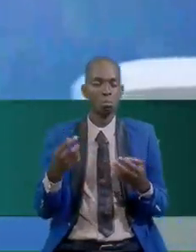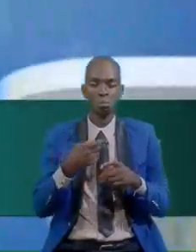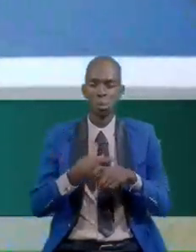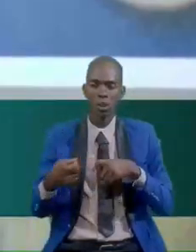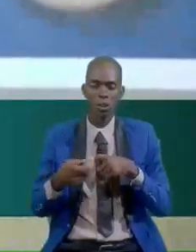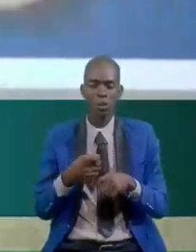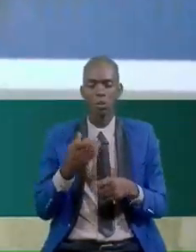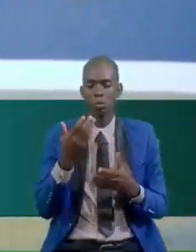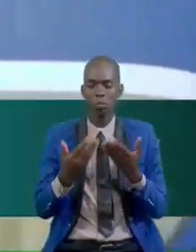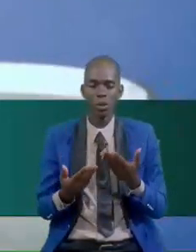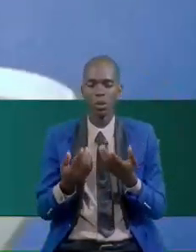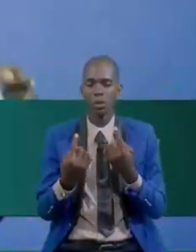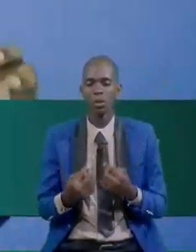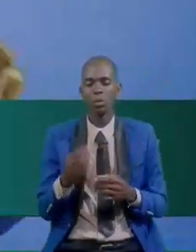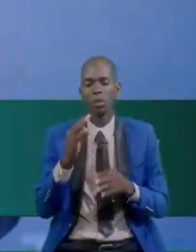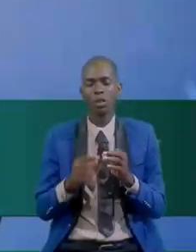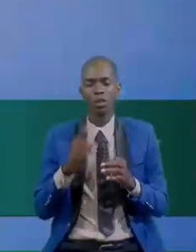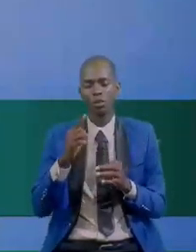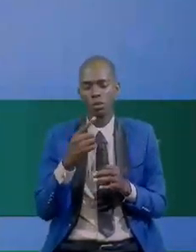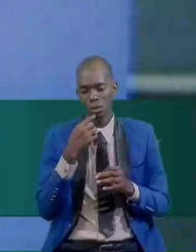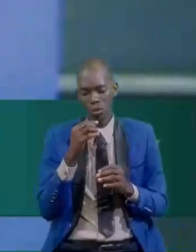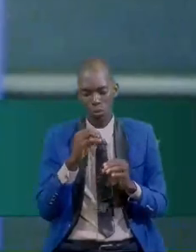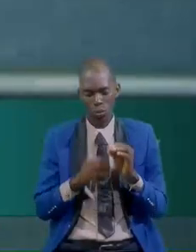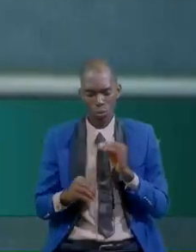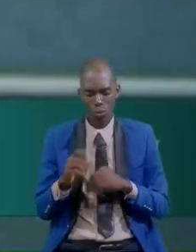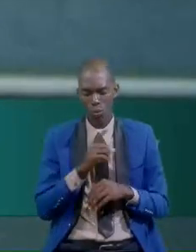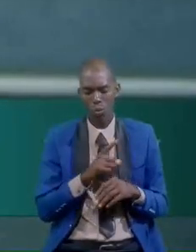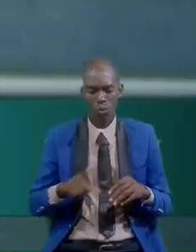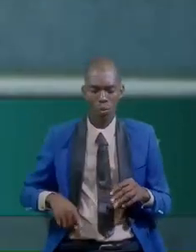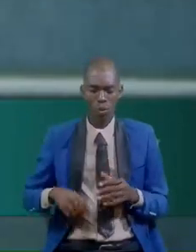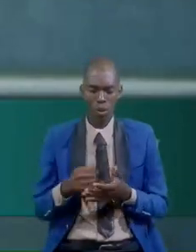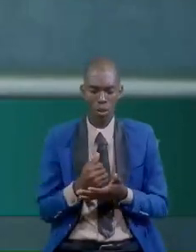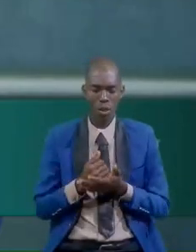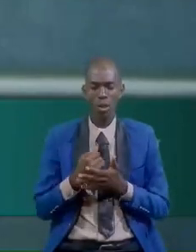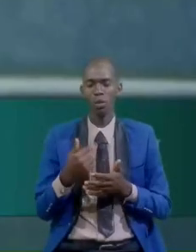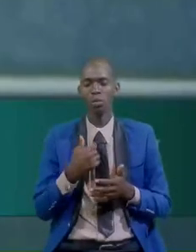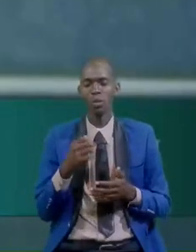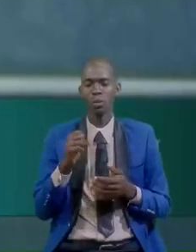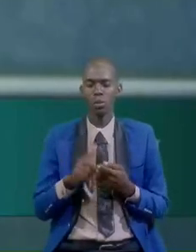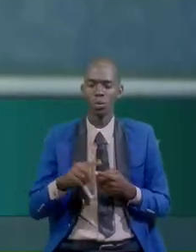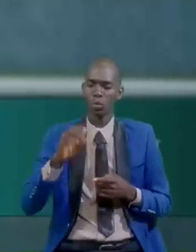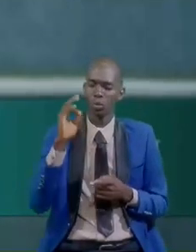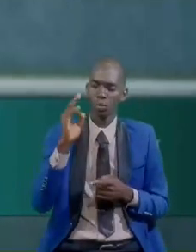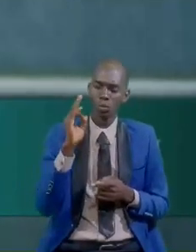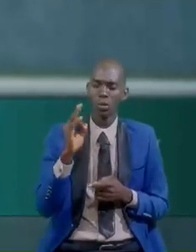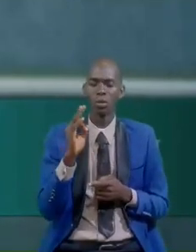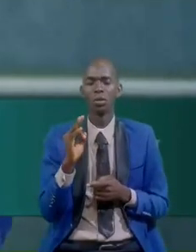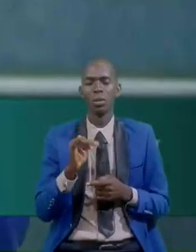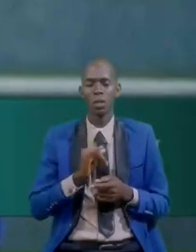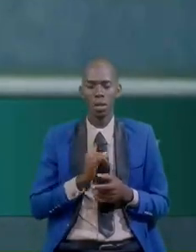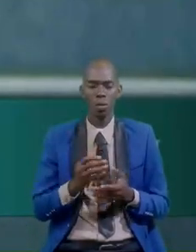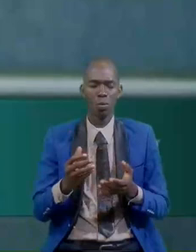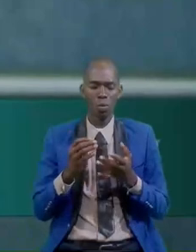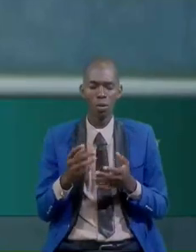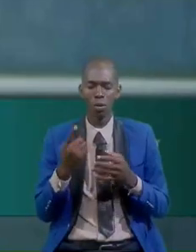venir. Et si vous dites, oh Seigneur, aide-moi à prêcher, je veux